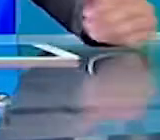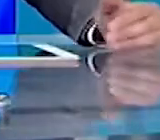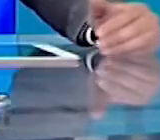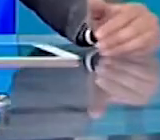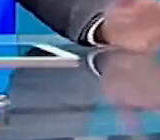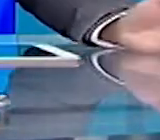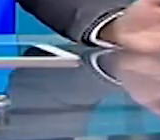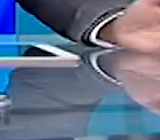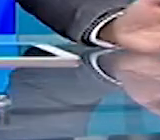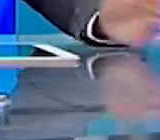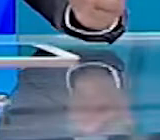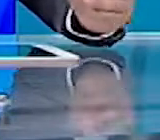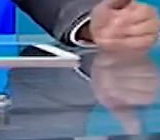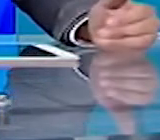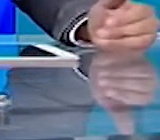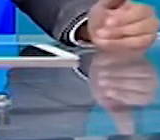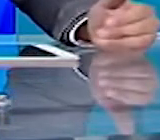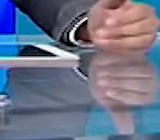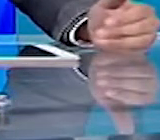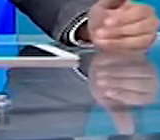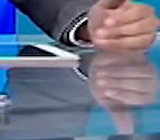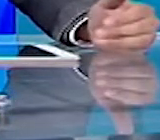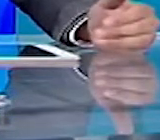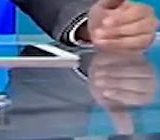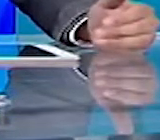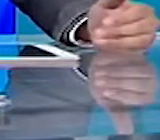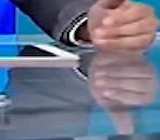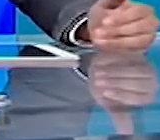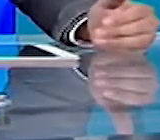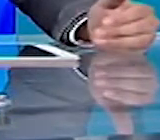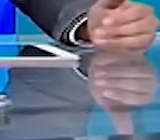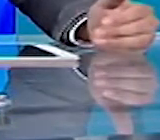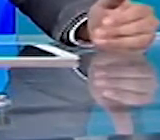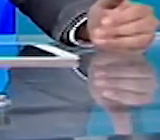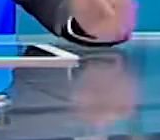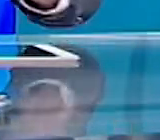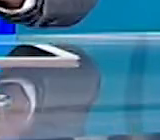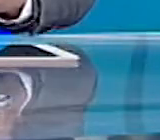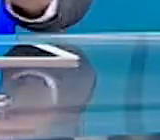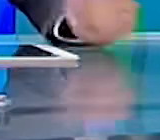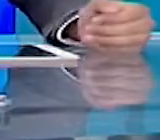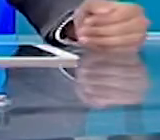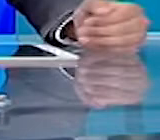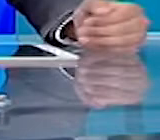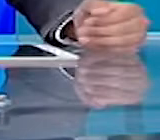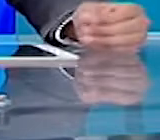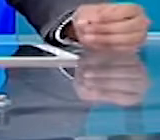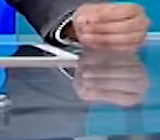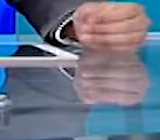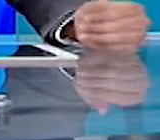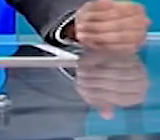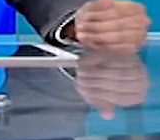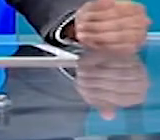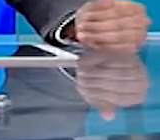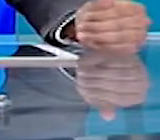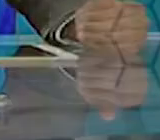warga positif dievakuasi ke lokasi karantina di Ciawi. Selanjutnya tes swab massal akan diikuti 400 warga.